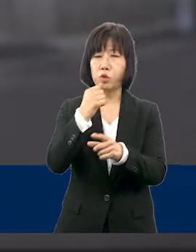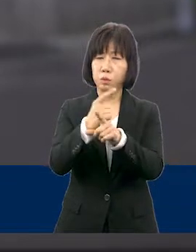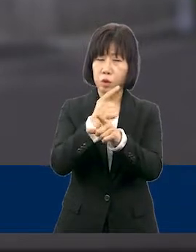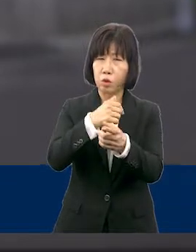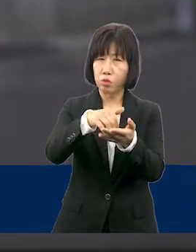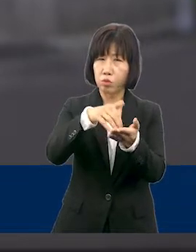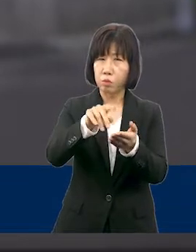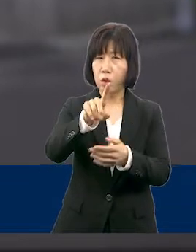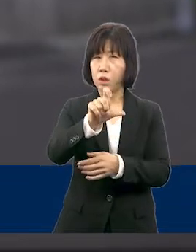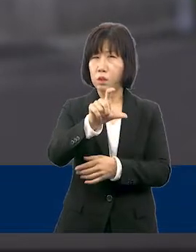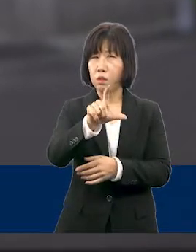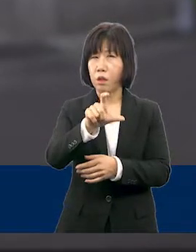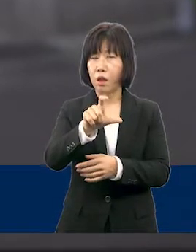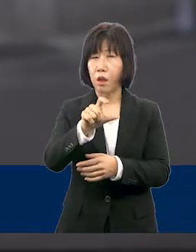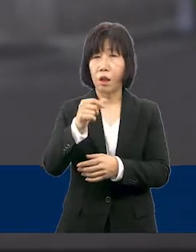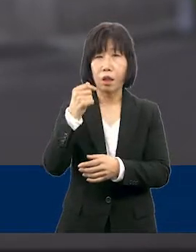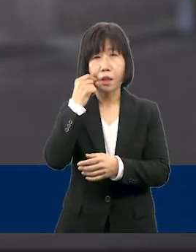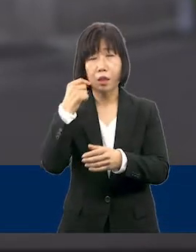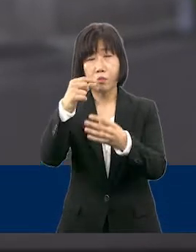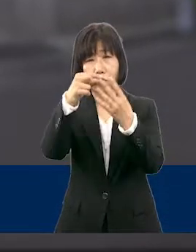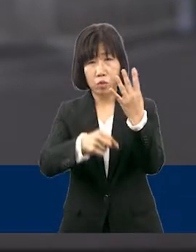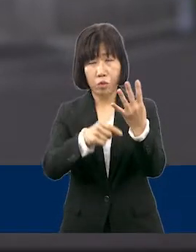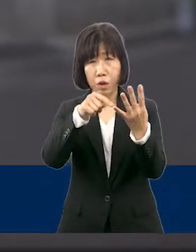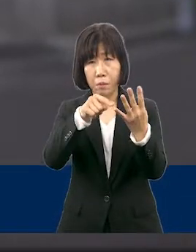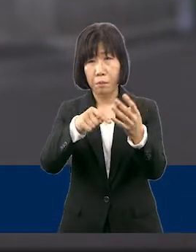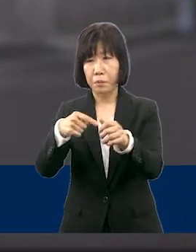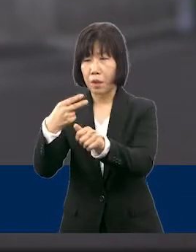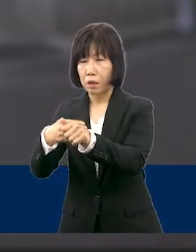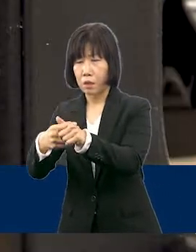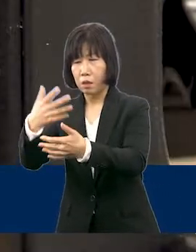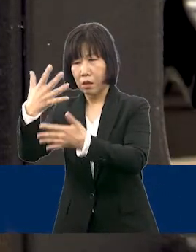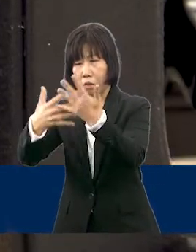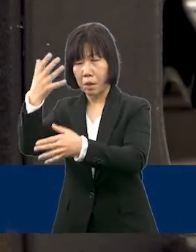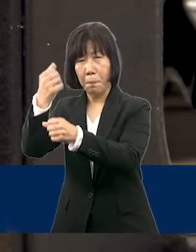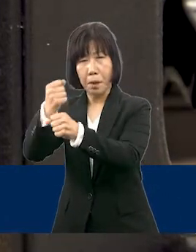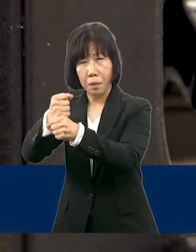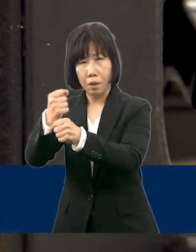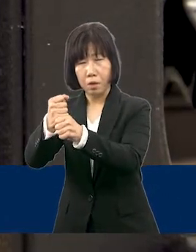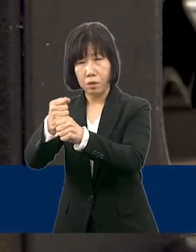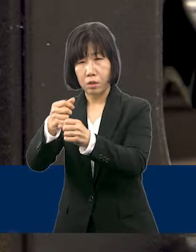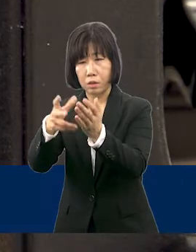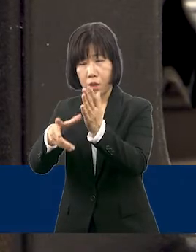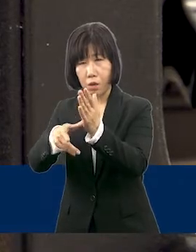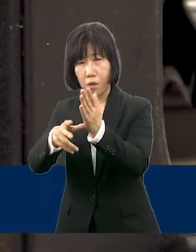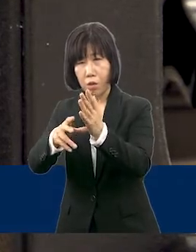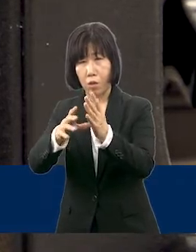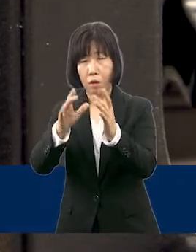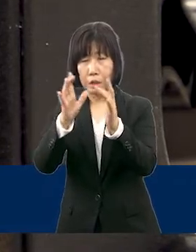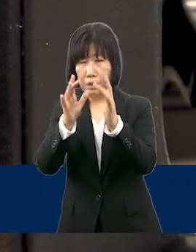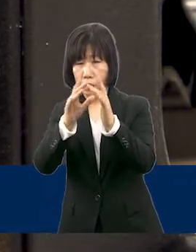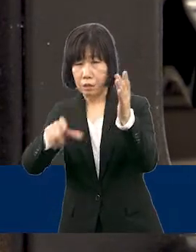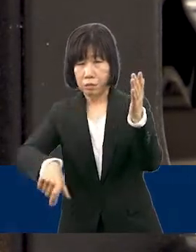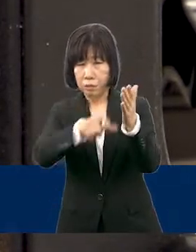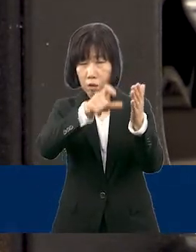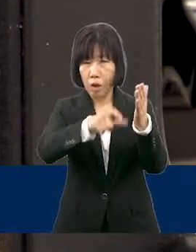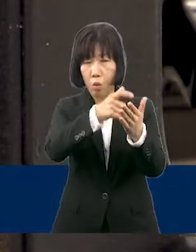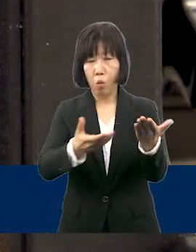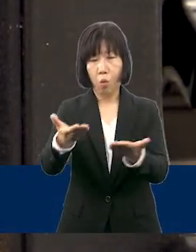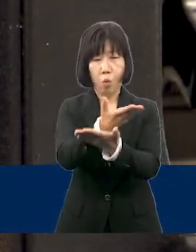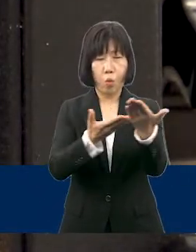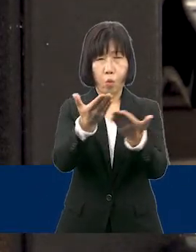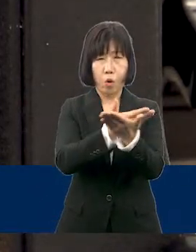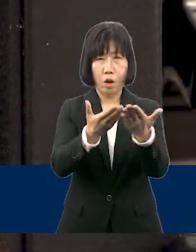웃음치료 등 15개 인기 프로그램 강사들은 제작한 강 의 영상과 자료를 sns 를 통해 수강생들과